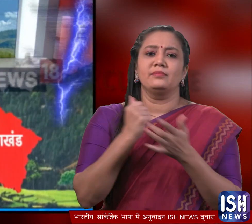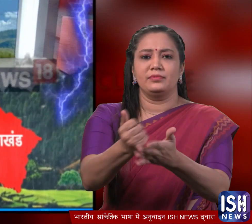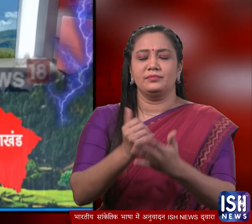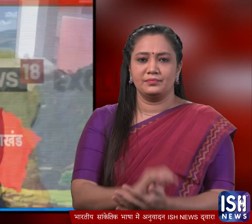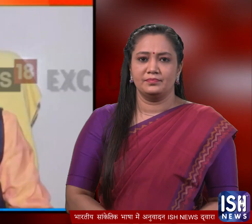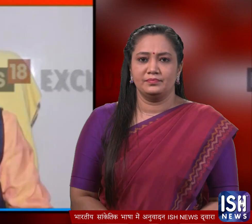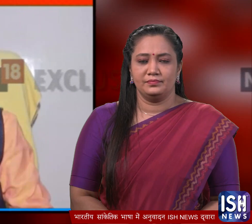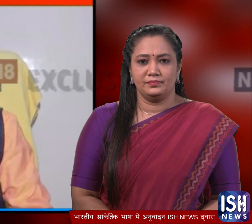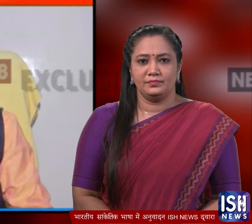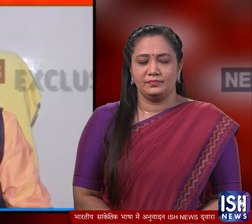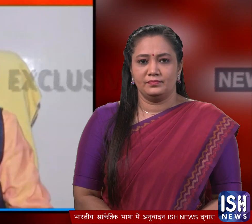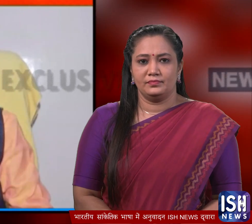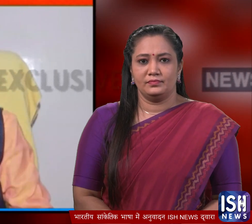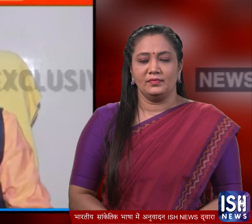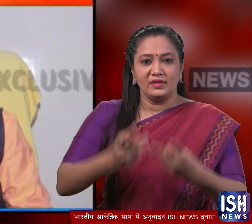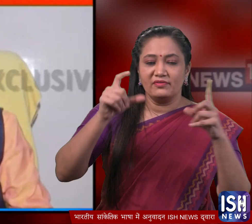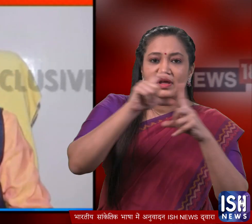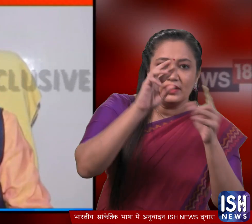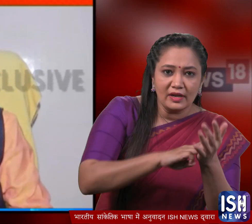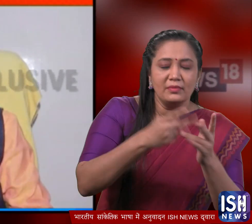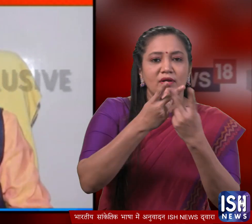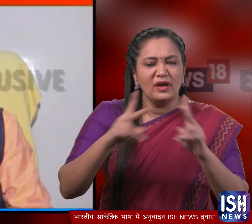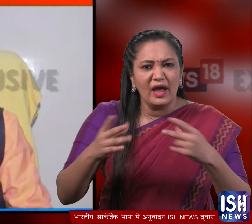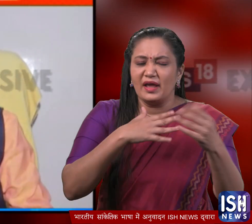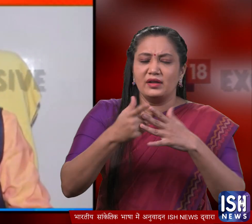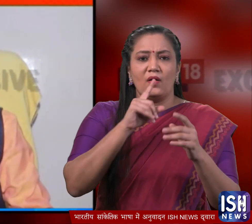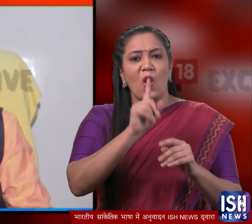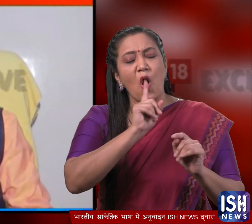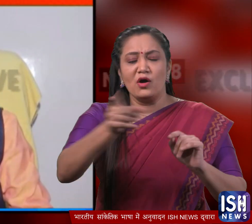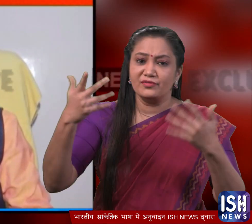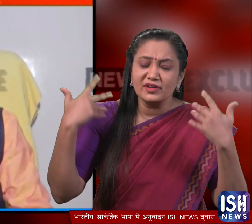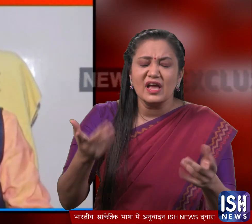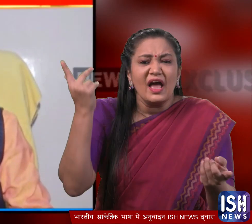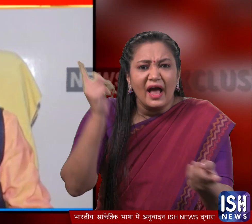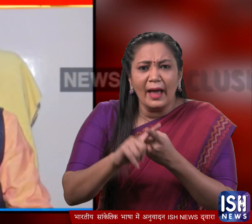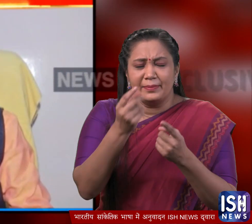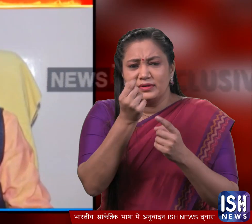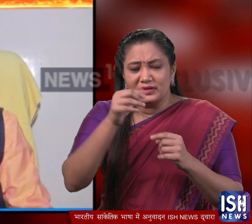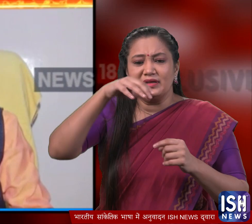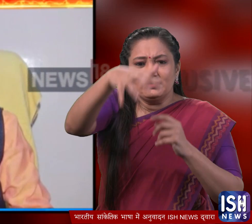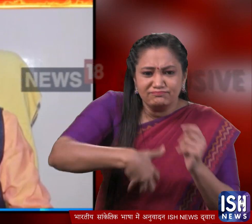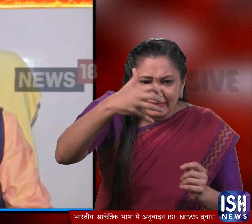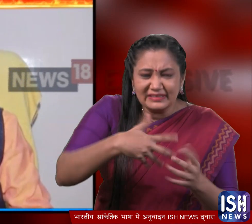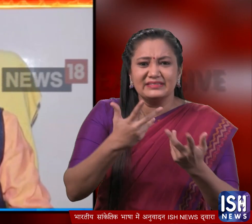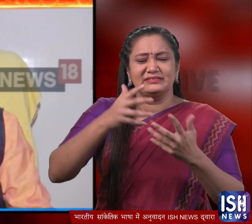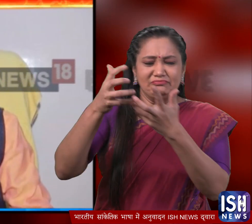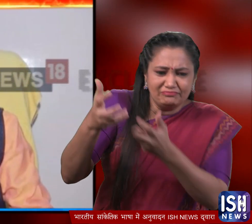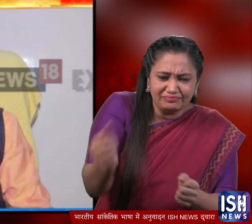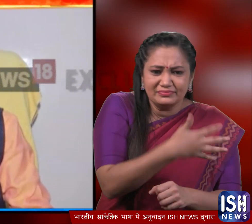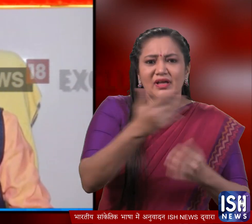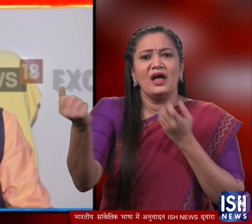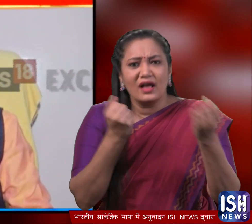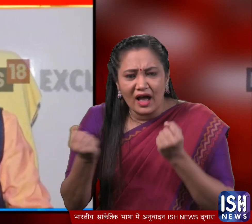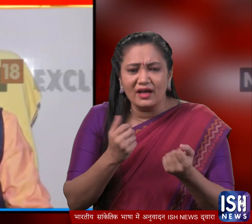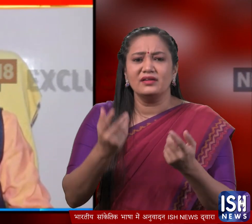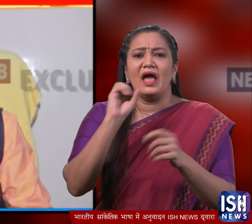सके। प्रत्येक जिलाधिकारियों को पैसे भी अवमुक्त कर दिए गए हैं कि कहीं भी अगर जेसीबी लगानी हो, कहीं गाड़ी